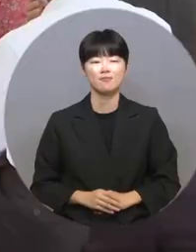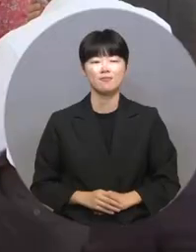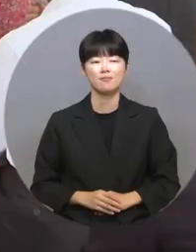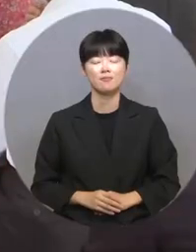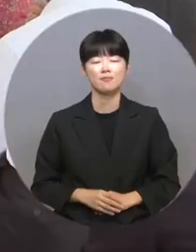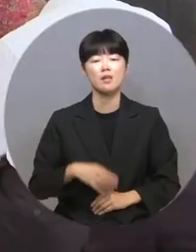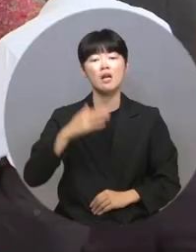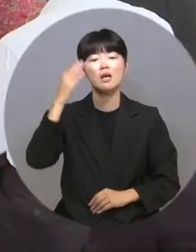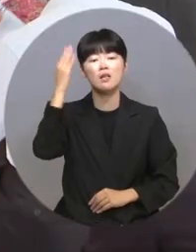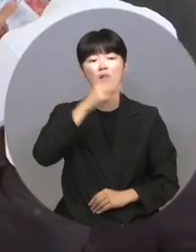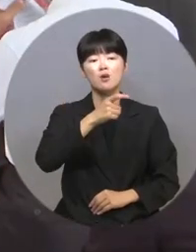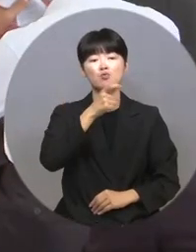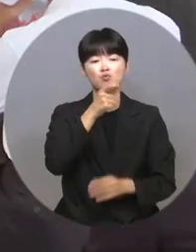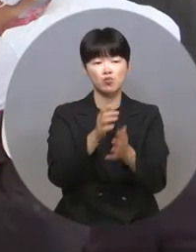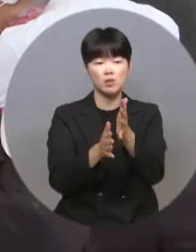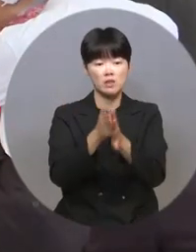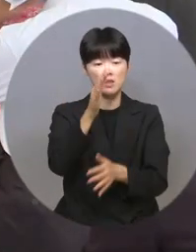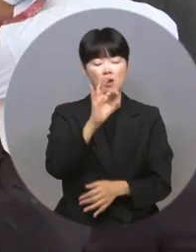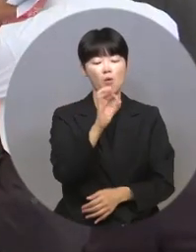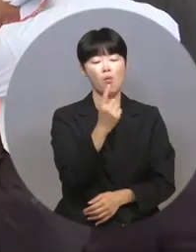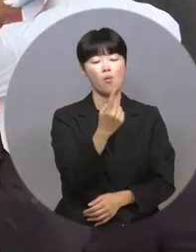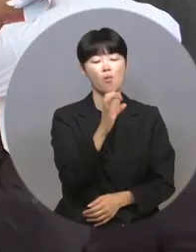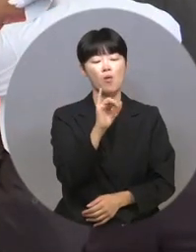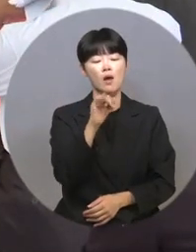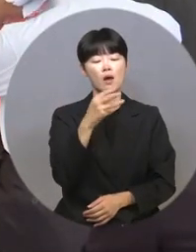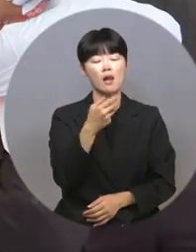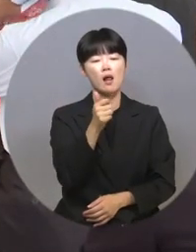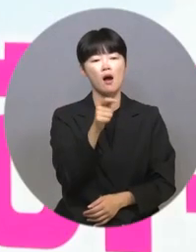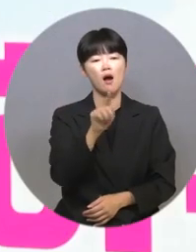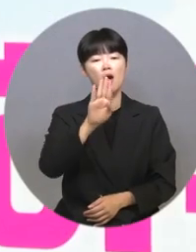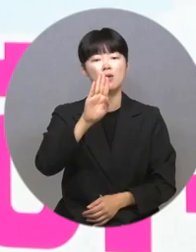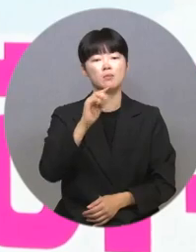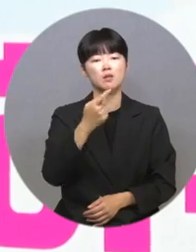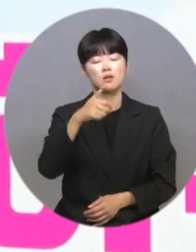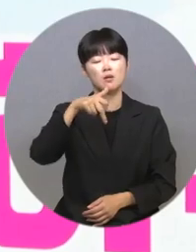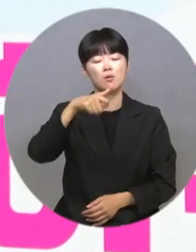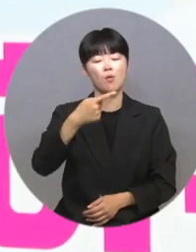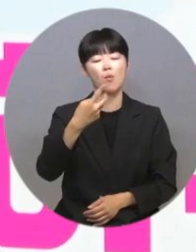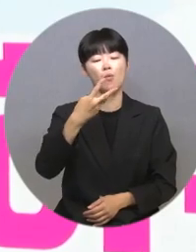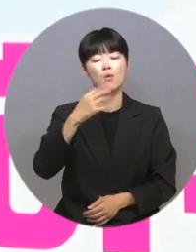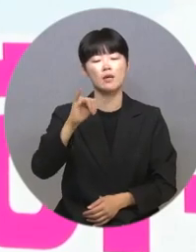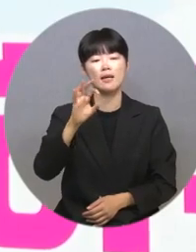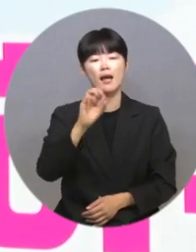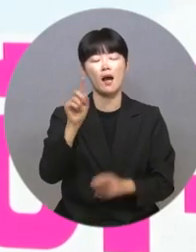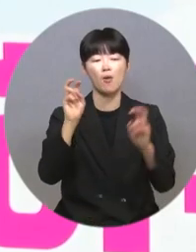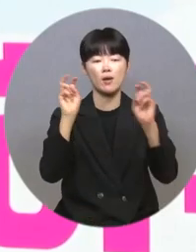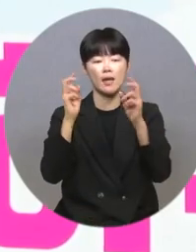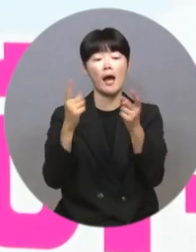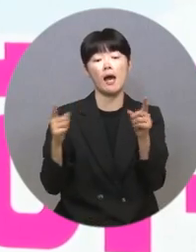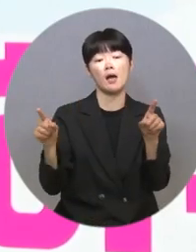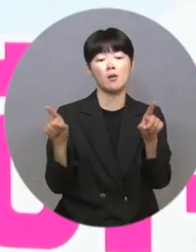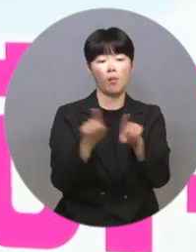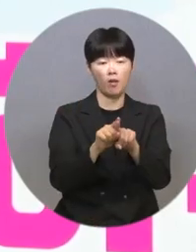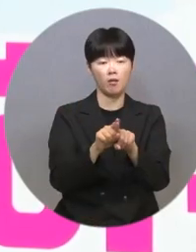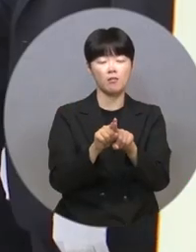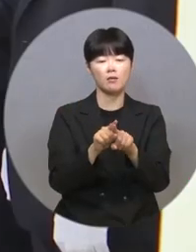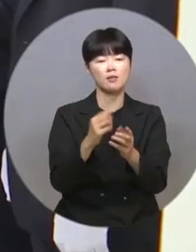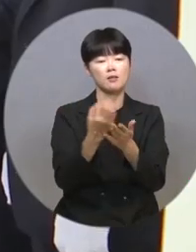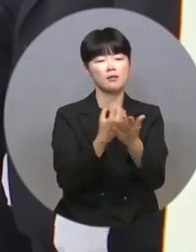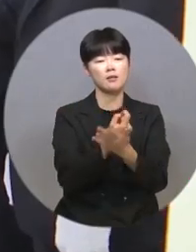여수시가 오일허브 코리아 여수 주식회사와 함께 저소득 복지 위기 가구를 위한